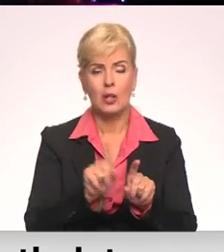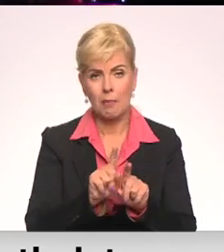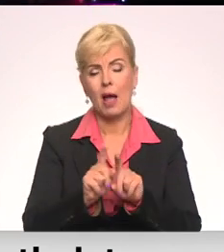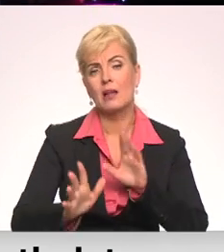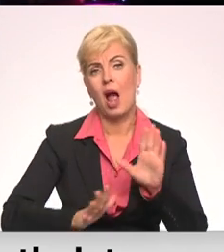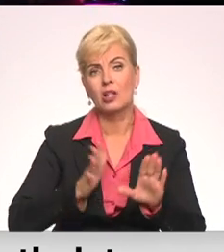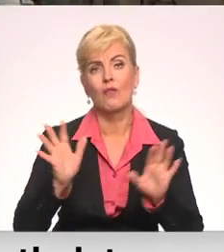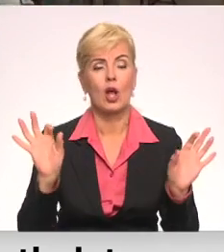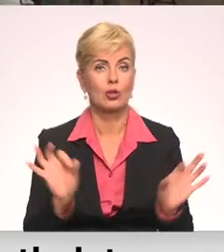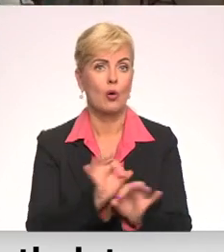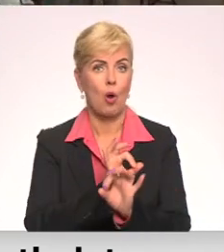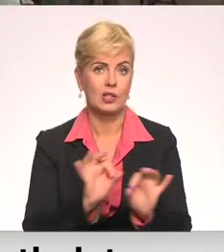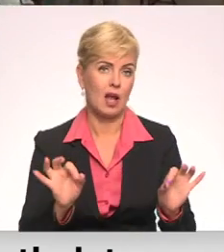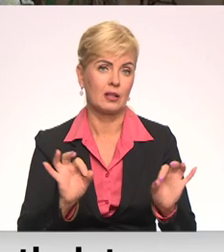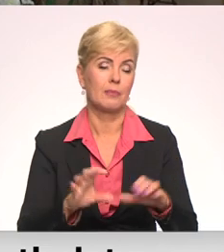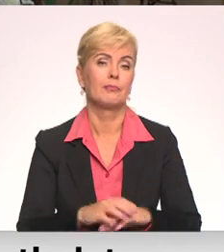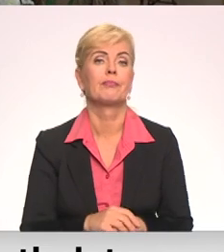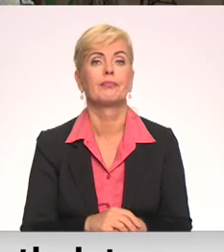koncertiem.